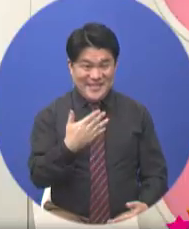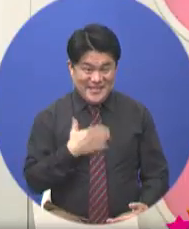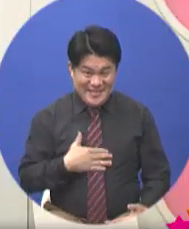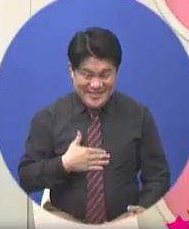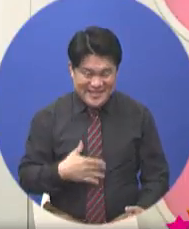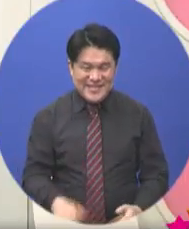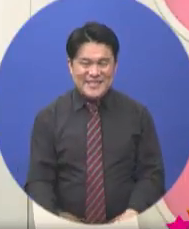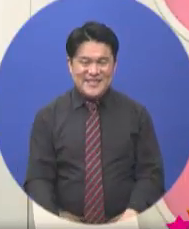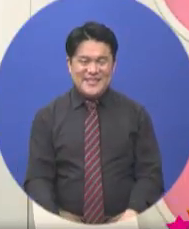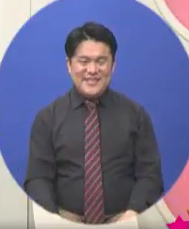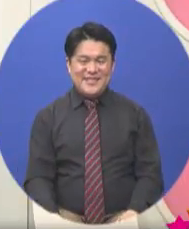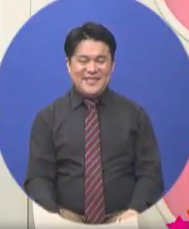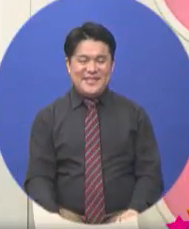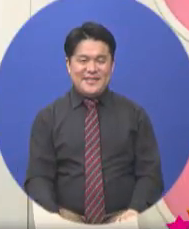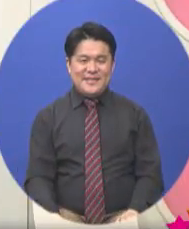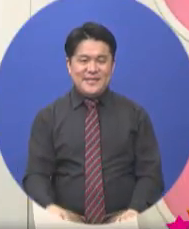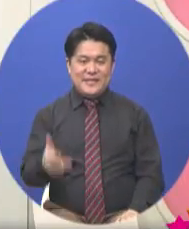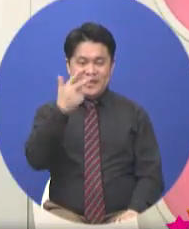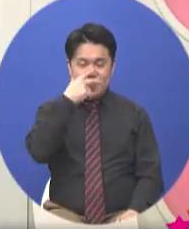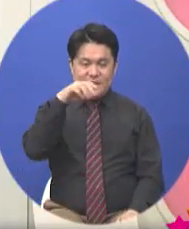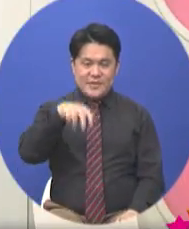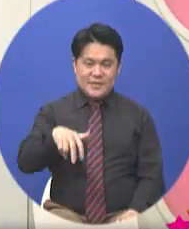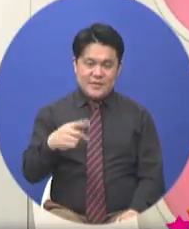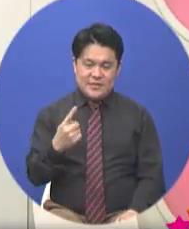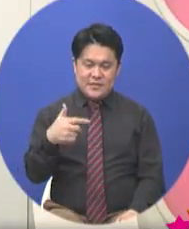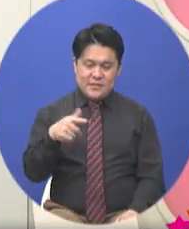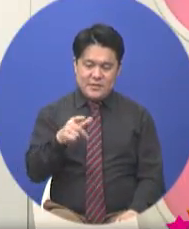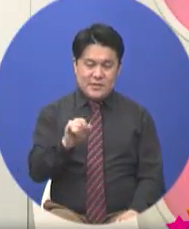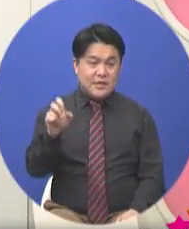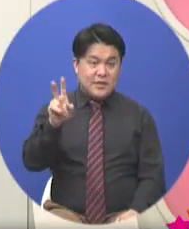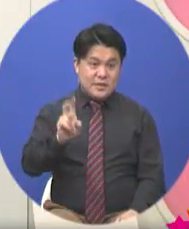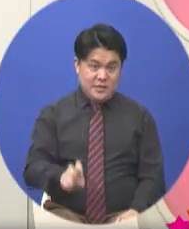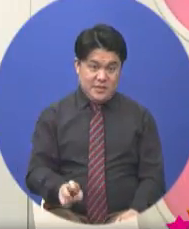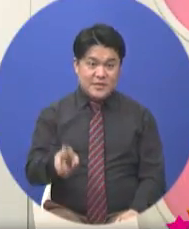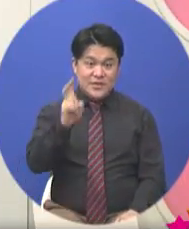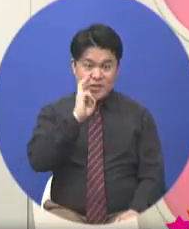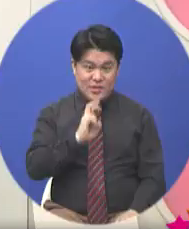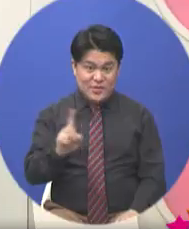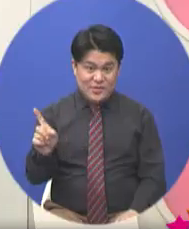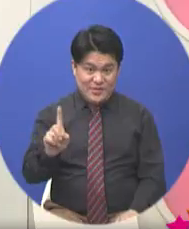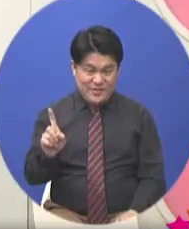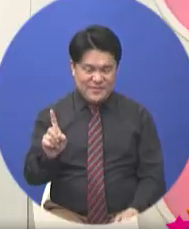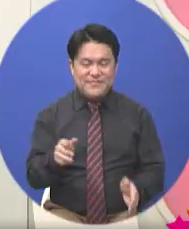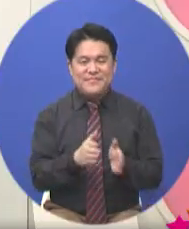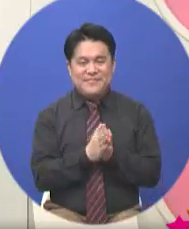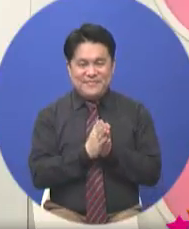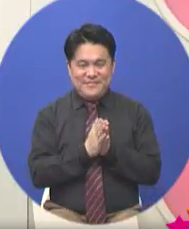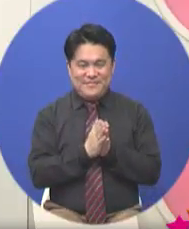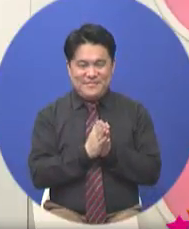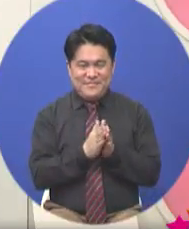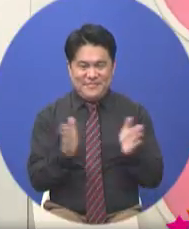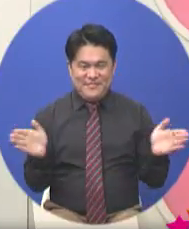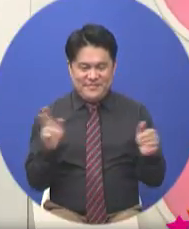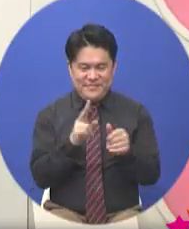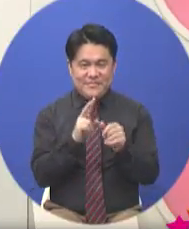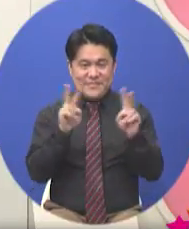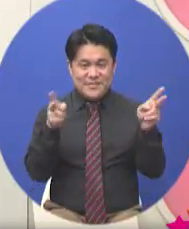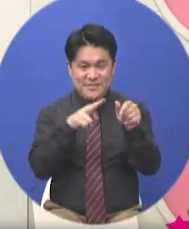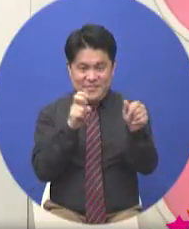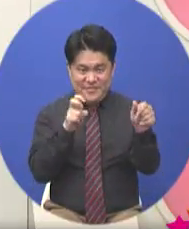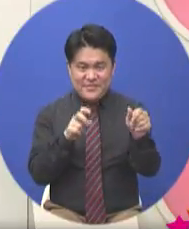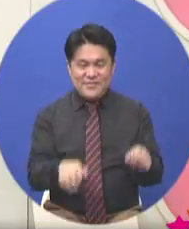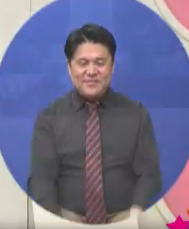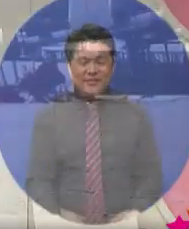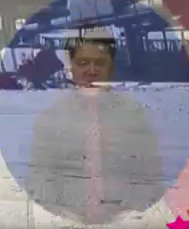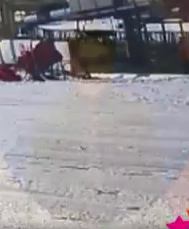드릴게요. 네. 네. 자, 평택에서 조정임 님이 부릅니다. 미운 사내.